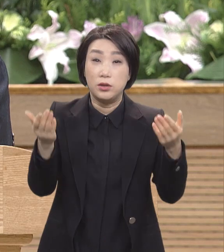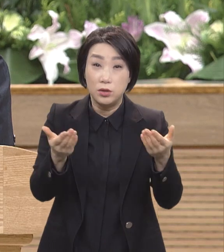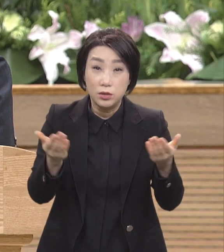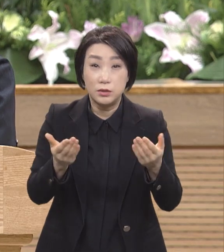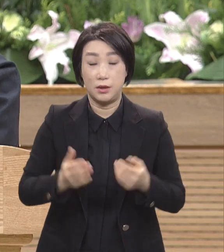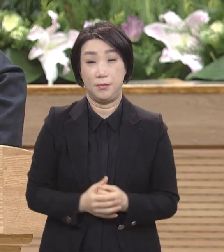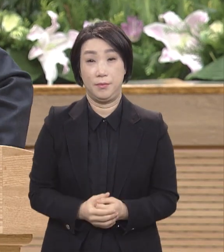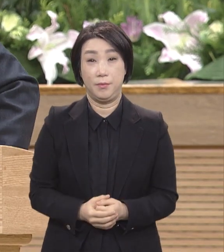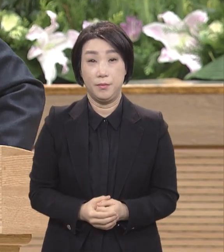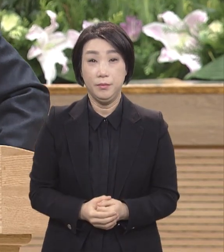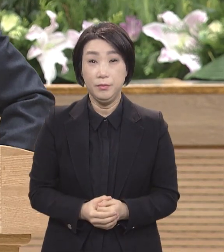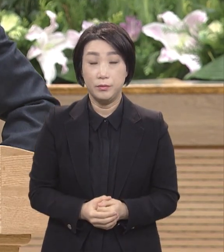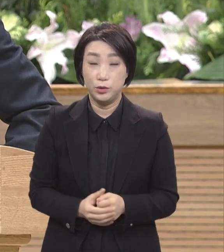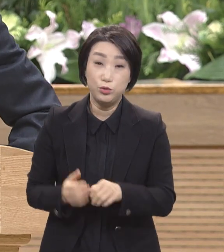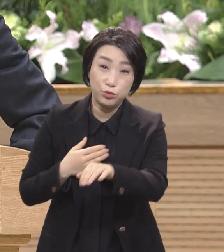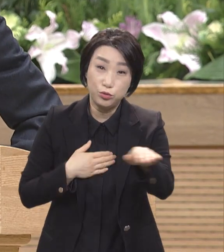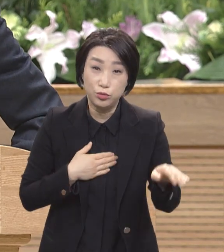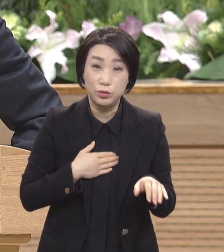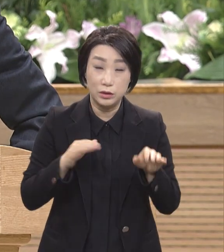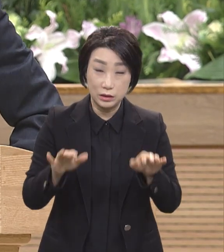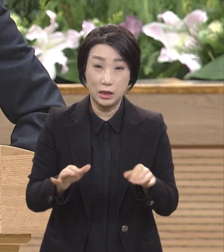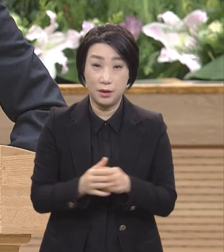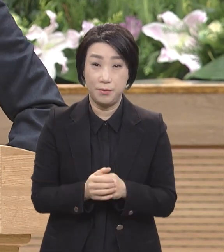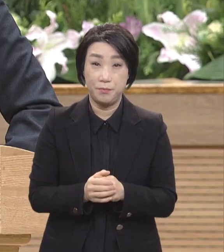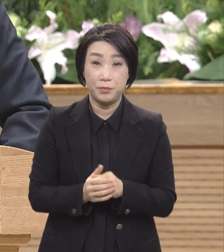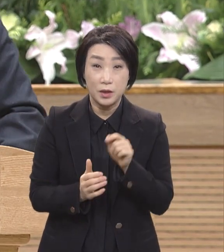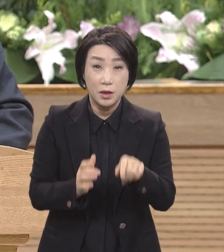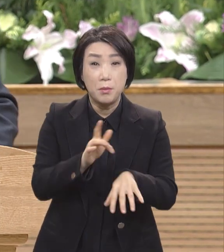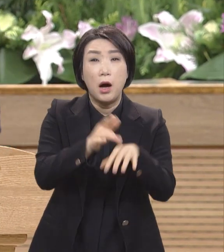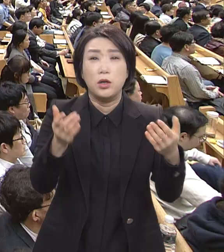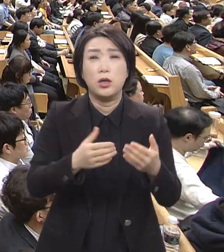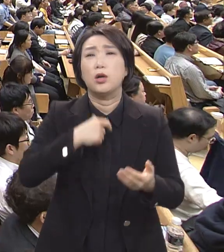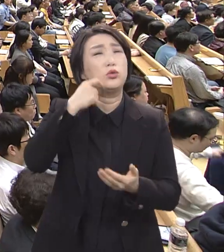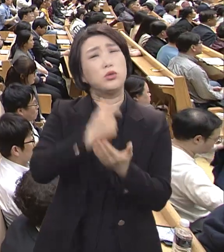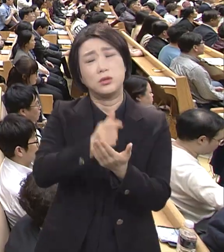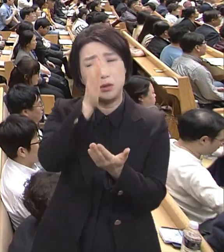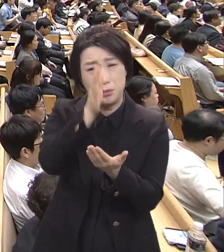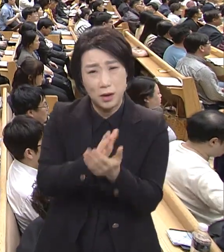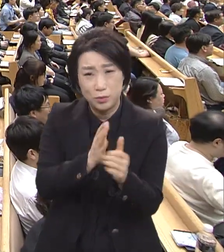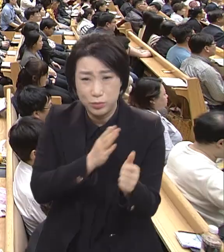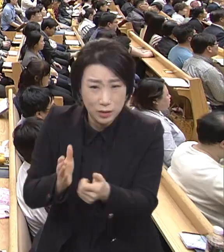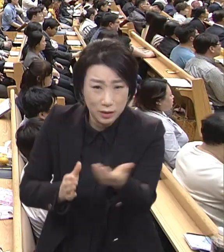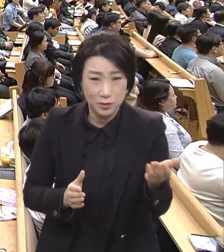역사니 우리는 절대 그놈에게 당하지 말아야 된다.